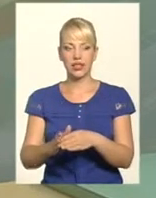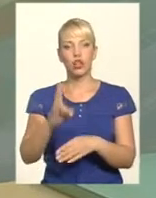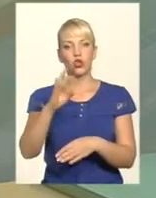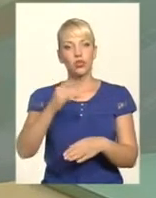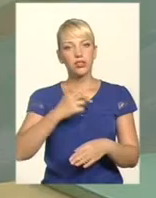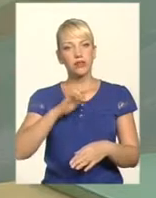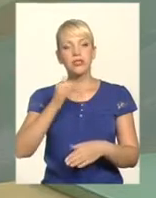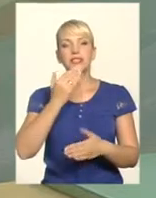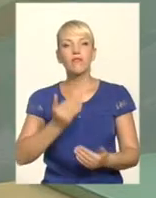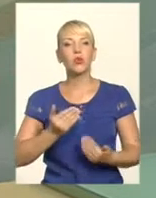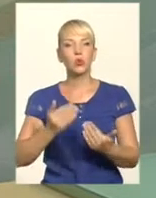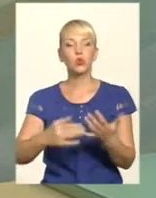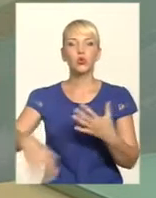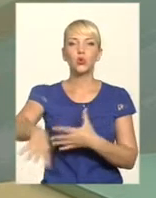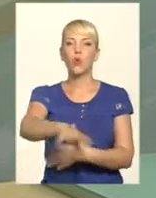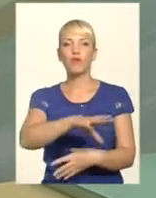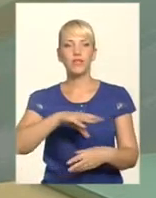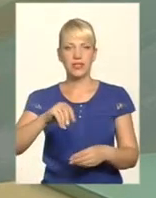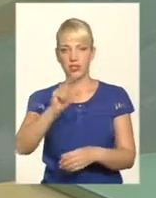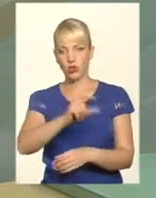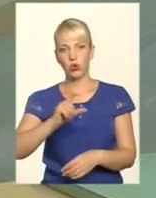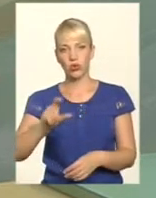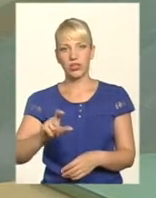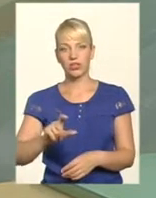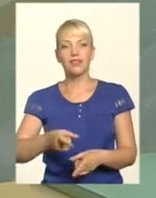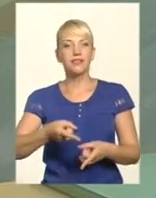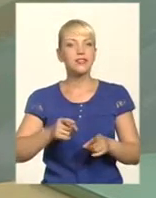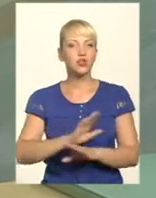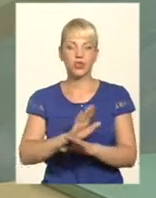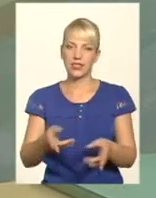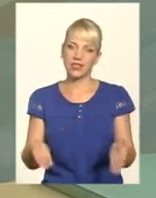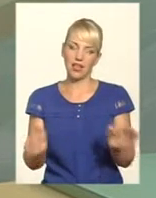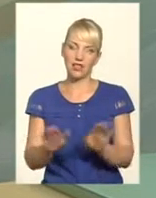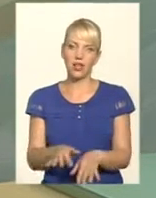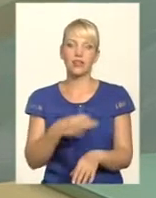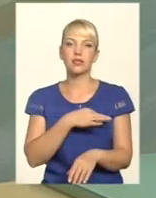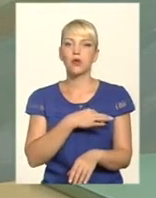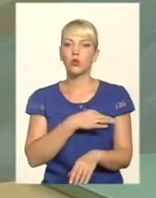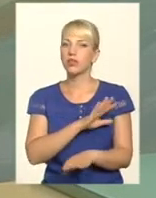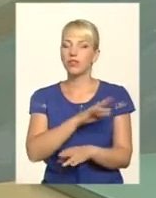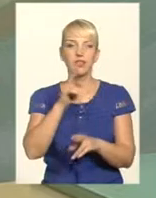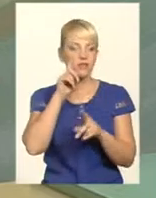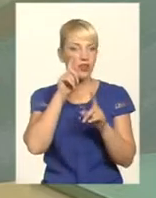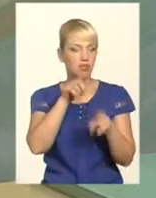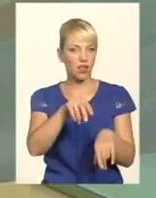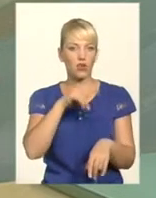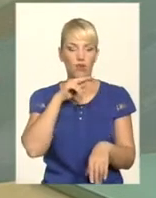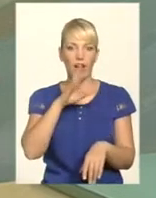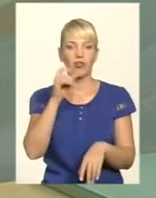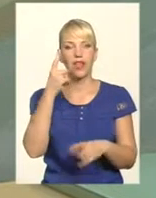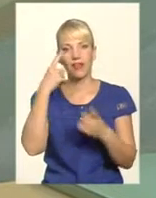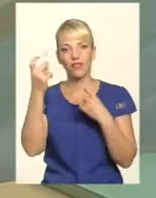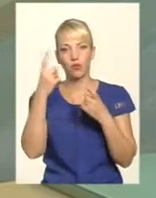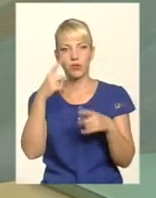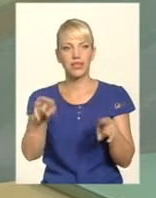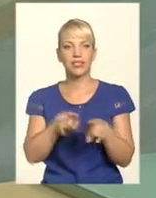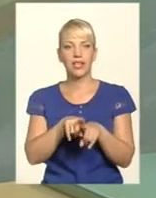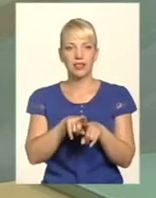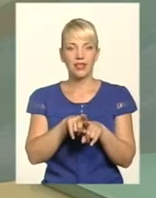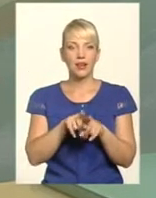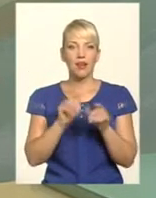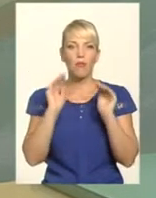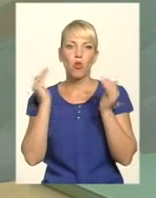звернутися до всіх людей, дійсно не залишатися байдужими і не звертати увагу на інформаційні такі